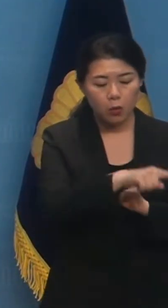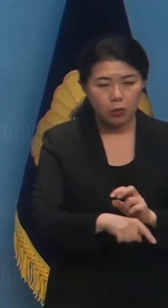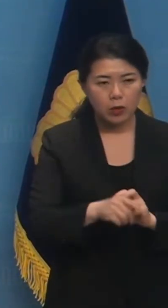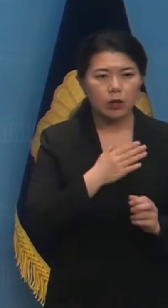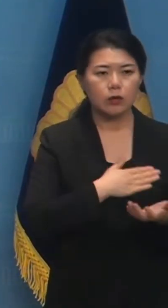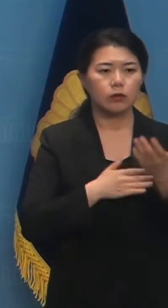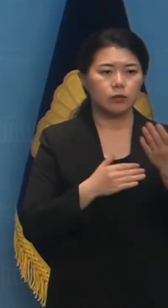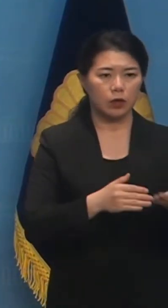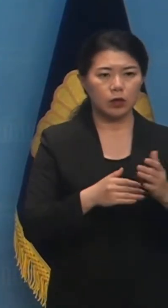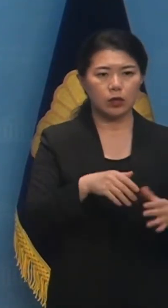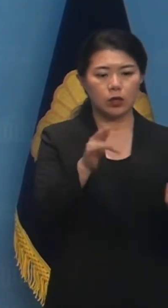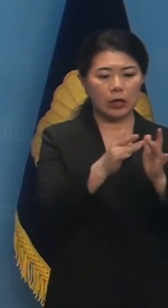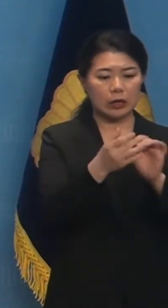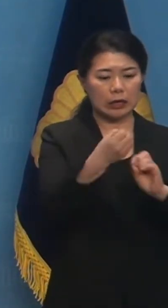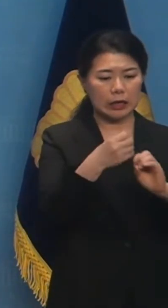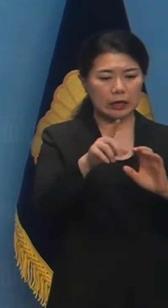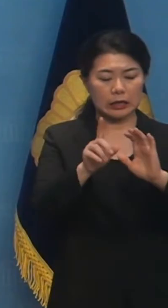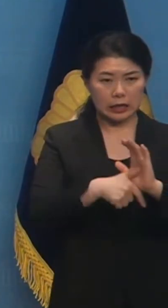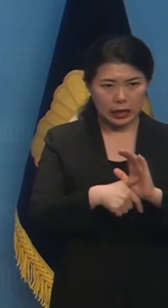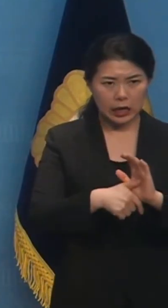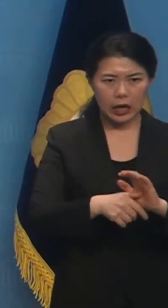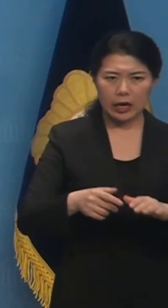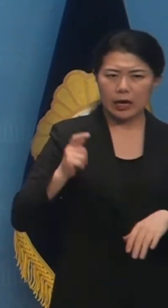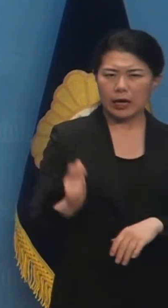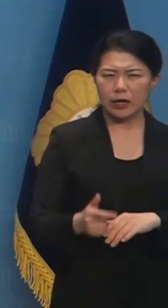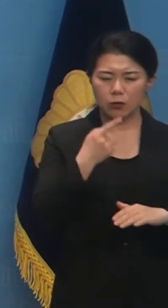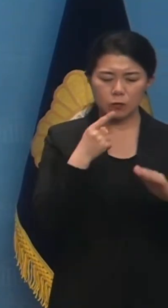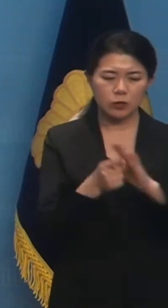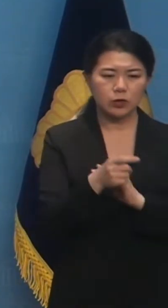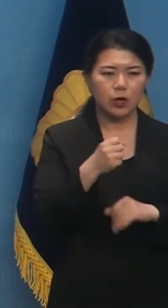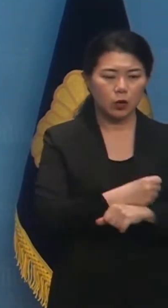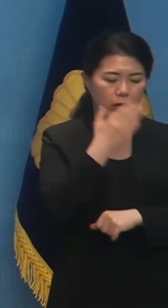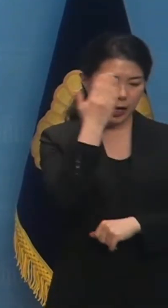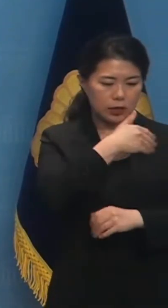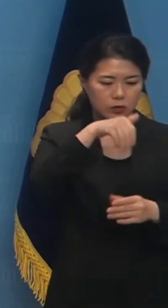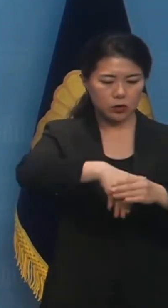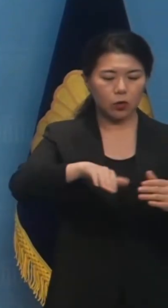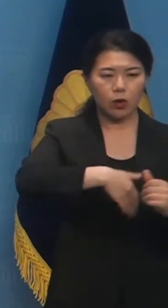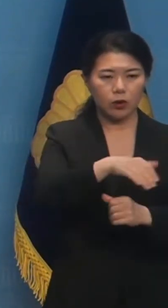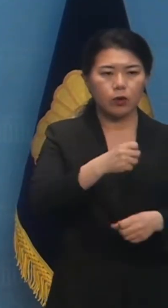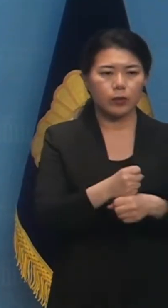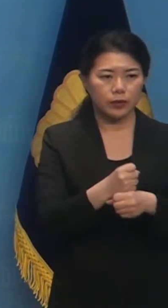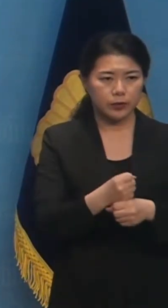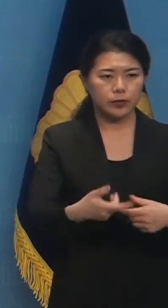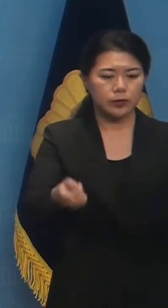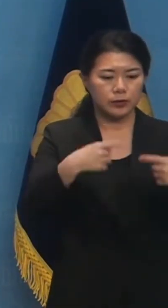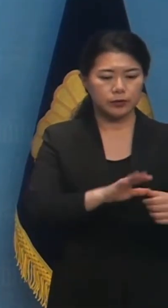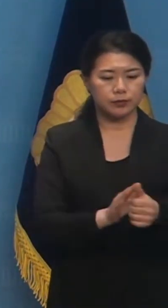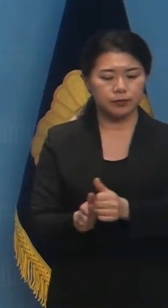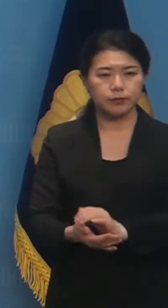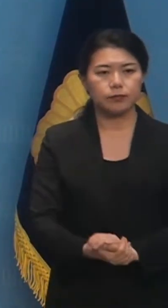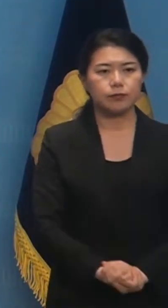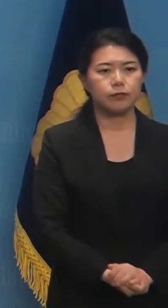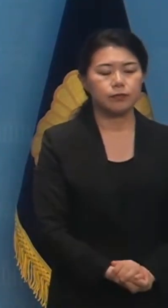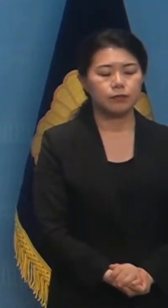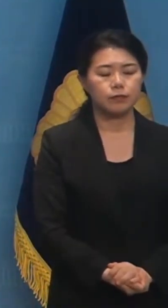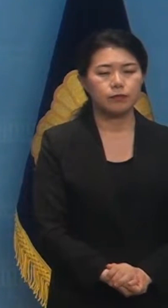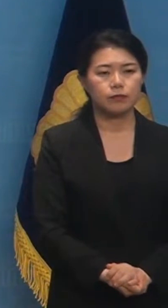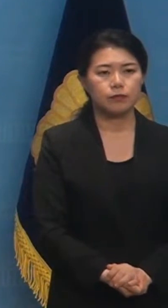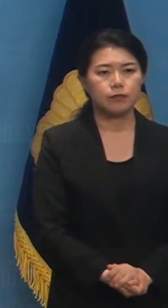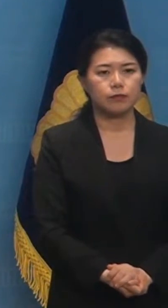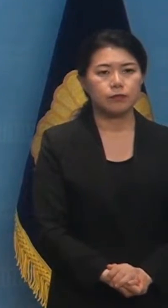선거법 위반 사례가 발생하는 경우 강력한 조치를 통해 깨끗한 선거 환경 조성에 동참해 주시기를 바랍니다.